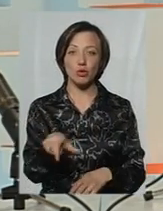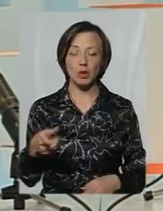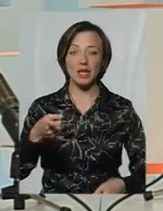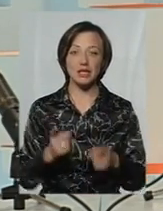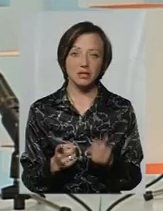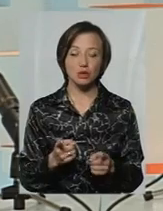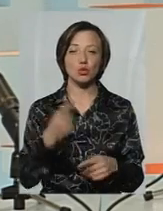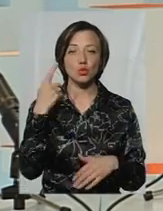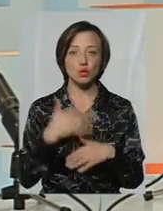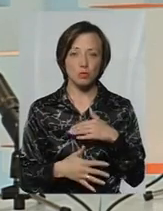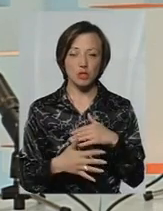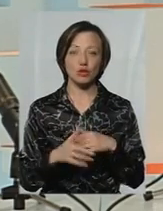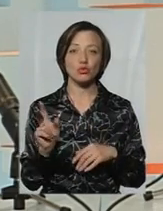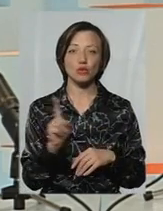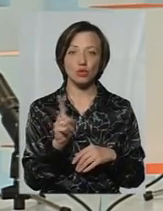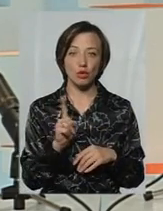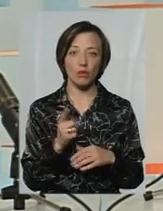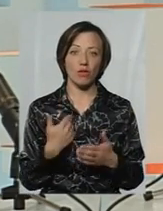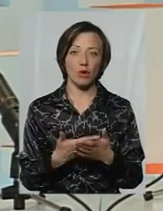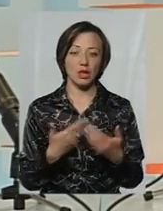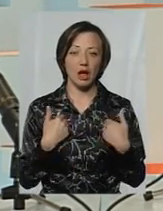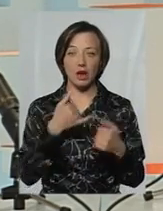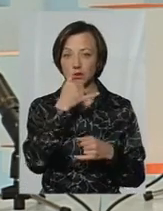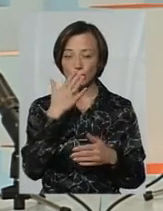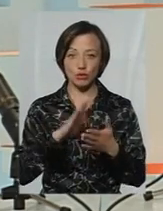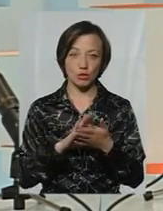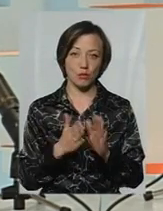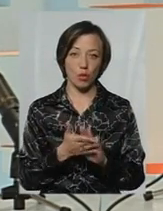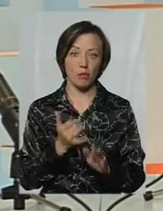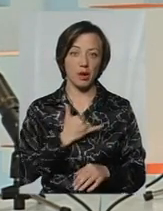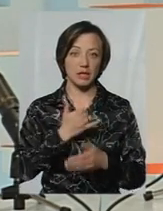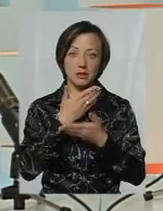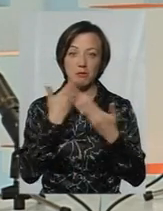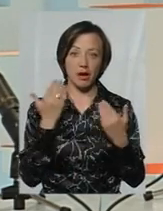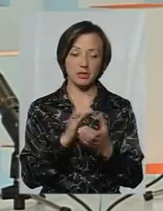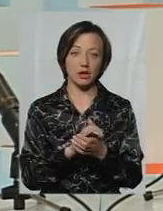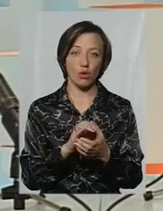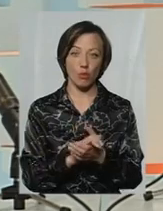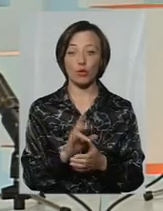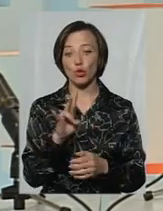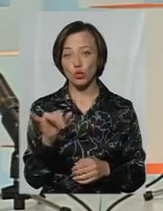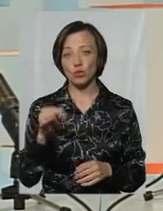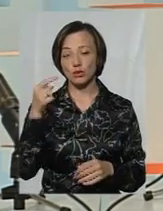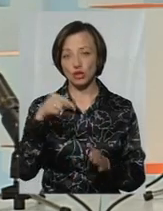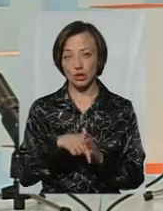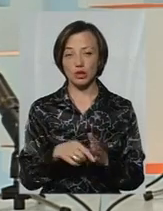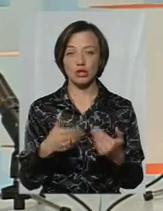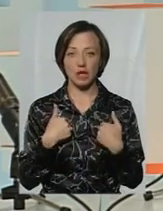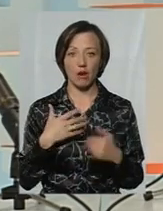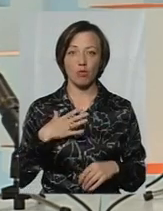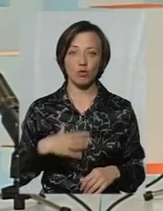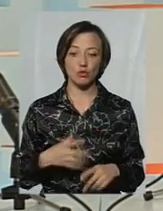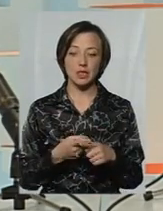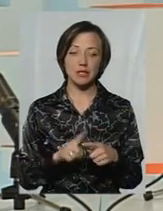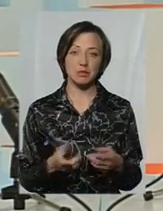дійсно розуміють, що ну, от, я не можу домовитися, в мене немає знайомих. Ну, значить, я от мушу з